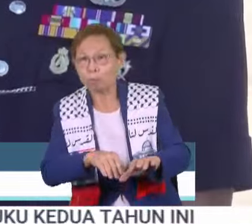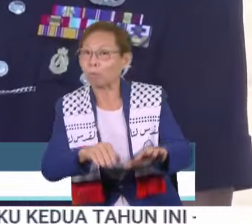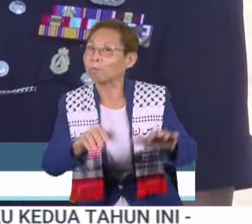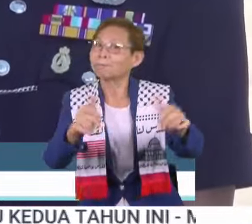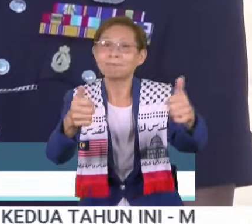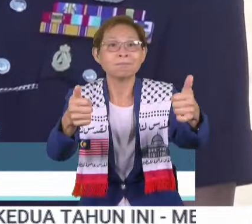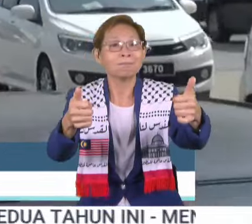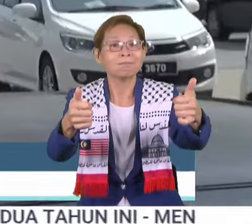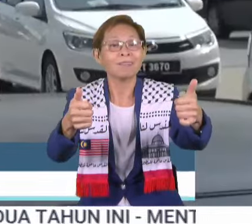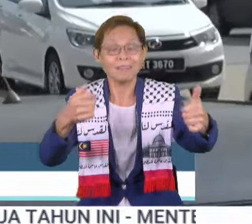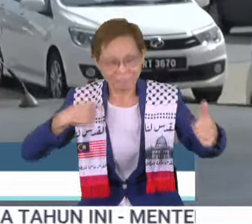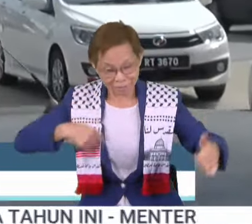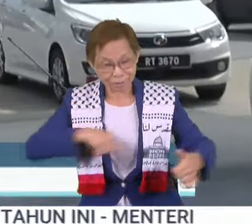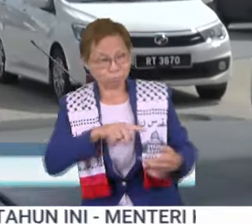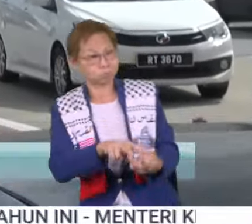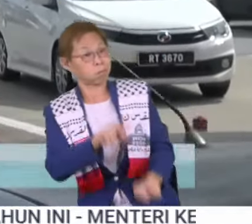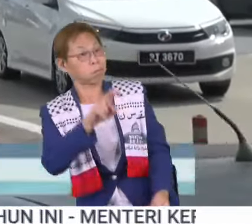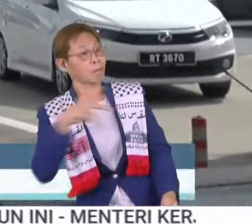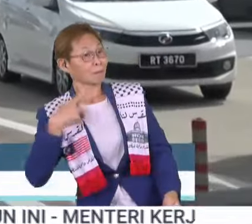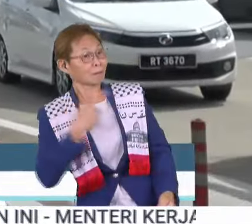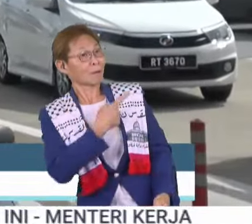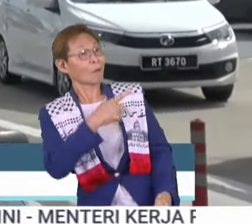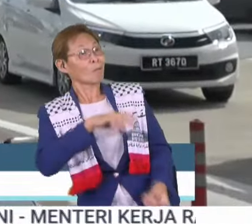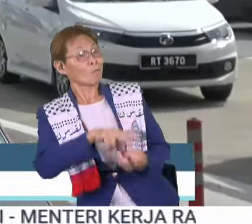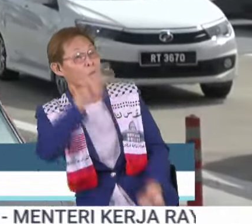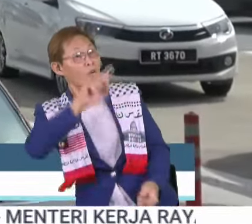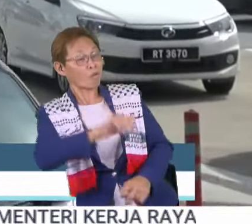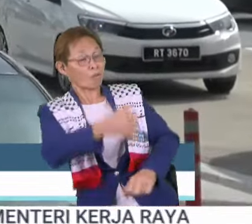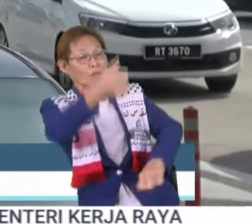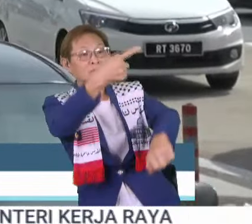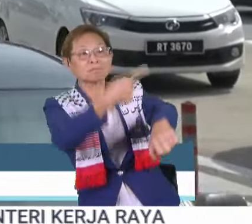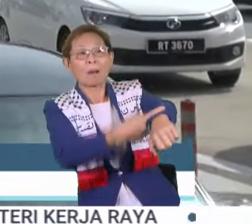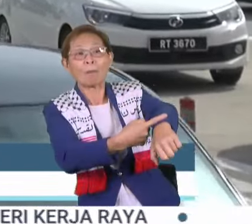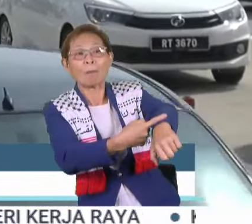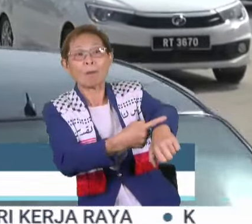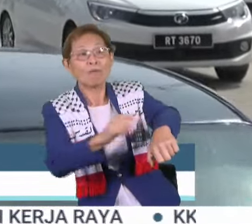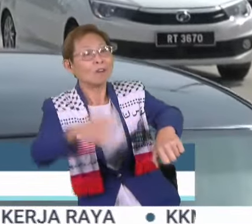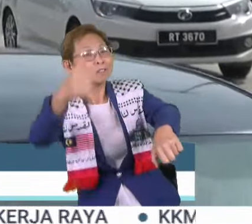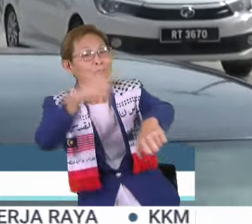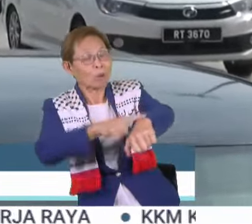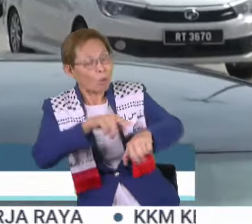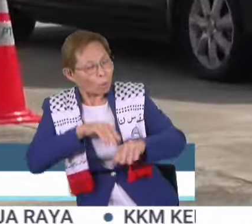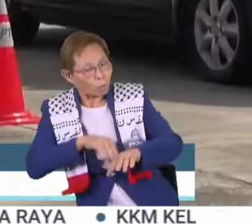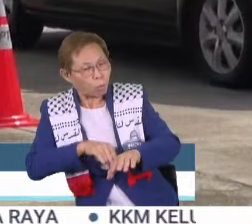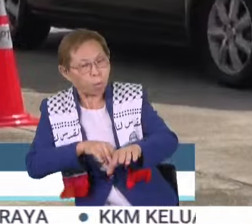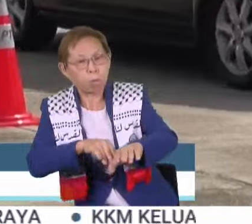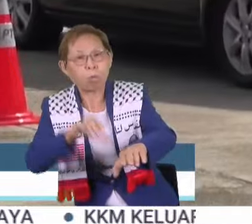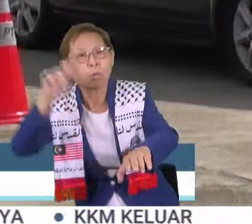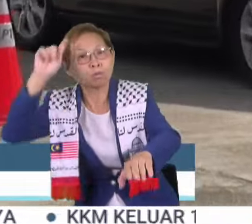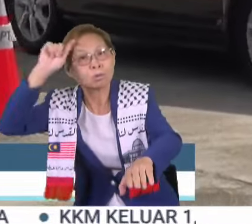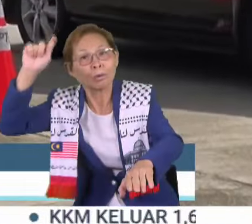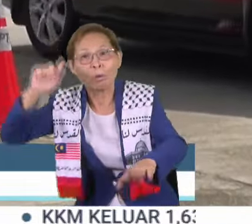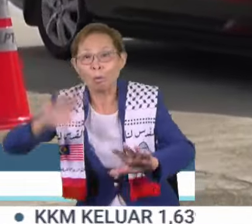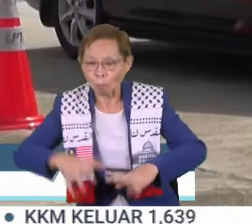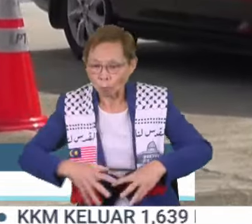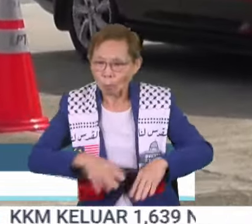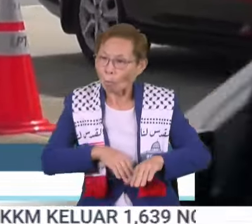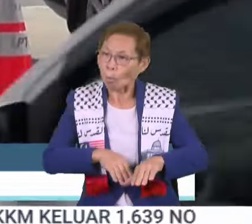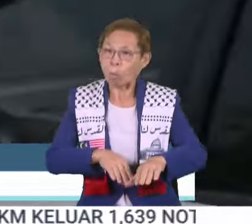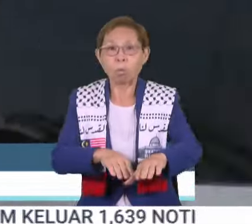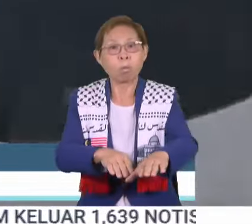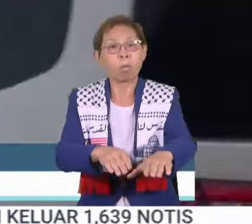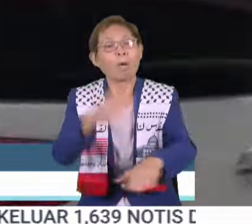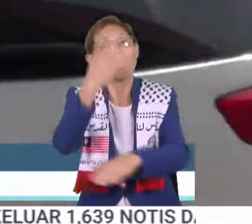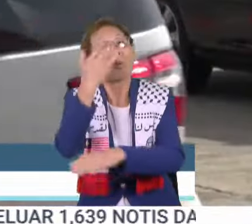sekali. Kita pun terkejut pasal apa, first time aliran lalu lintas di Terengganu berjalan dengan lancar. Ini